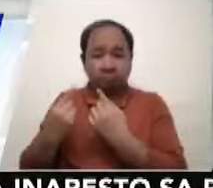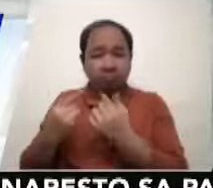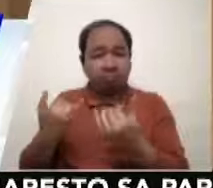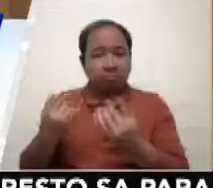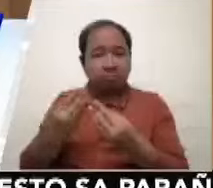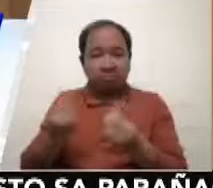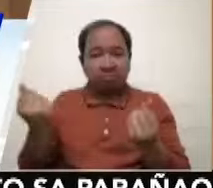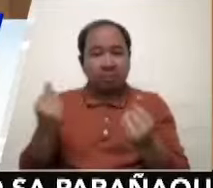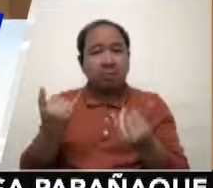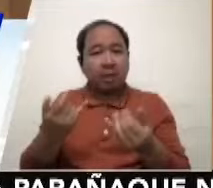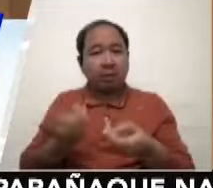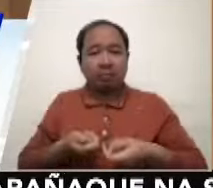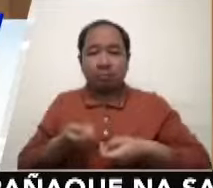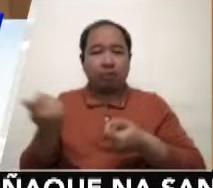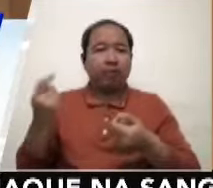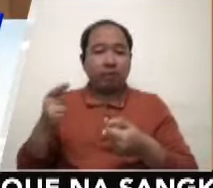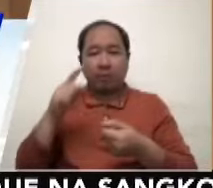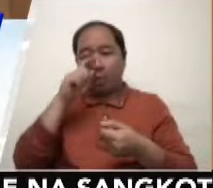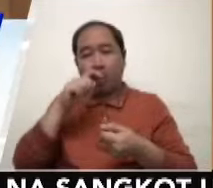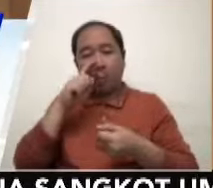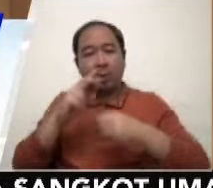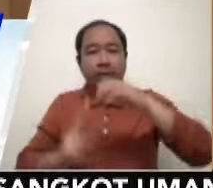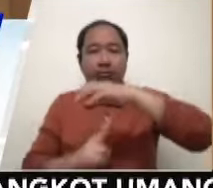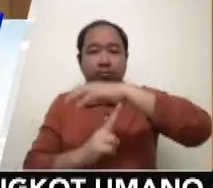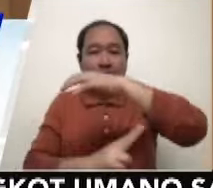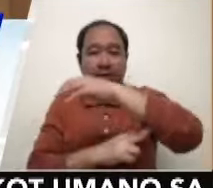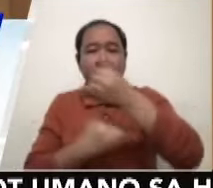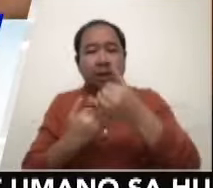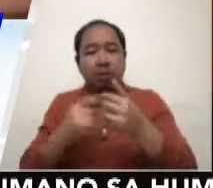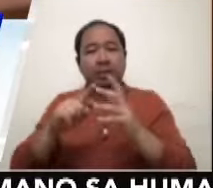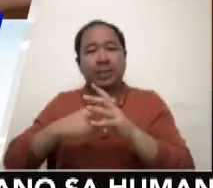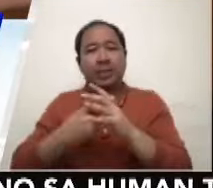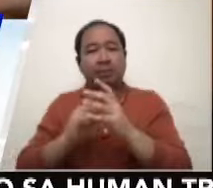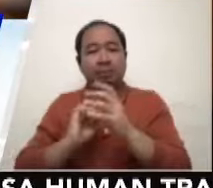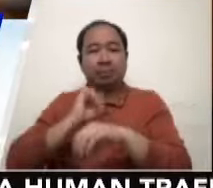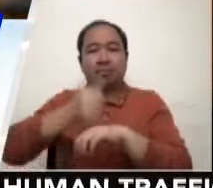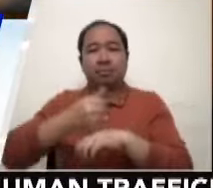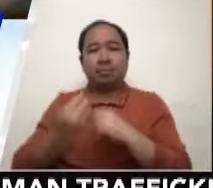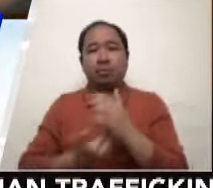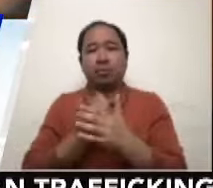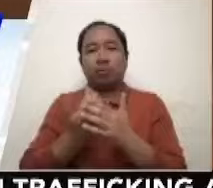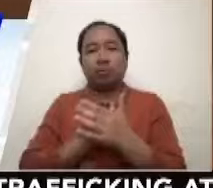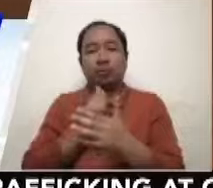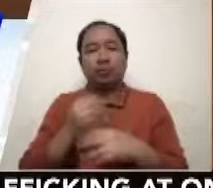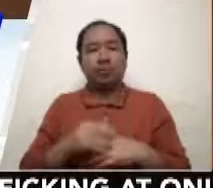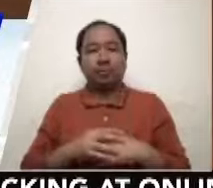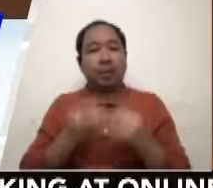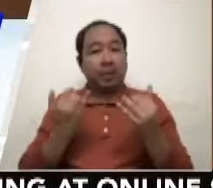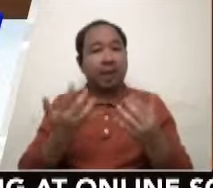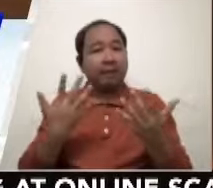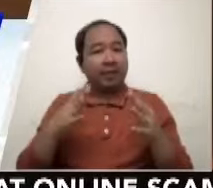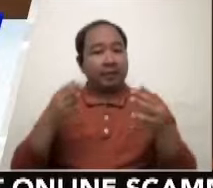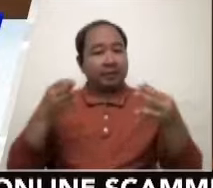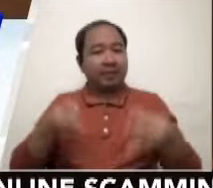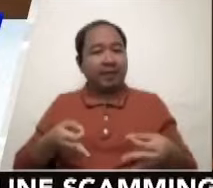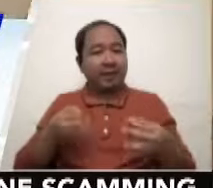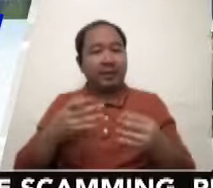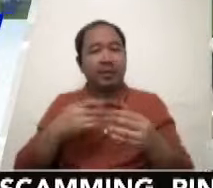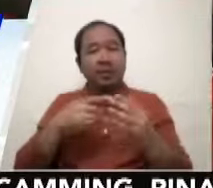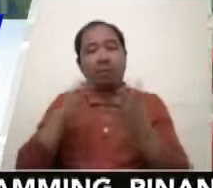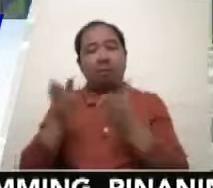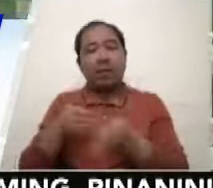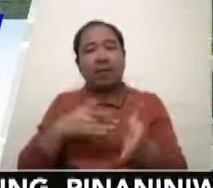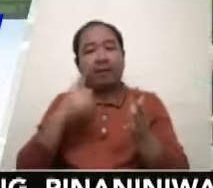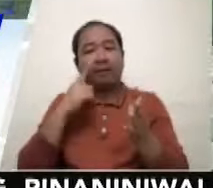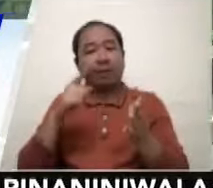po yung existing footbridge at sinisimulan na po itong gawin uli. Sa ngayon ay naisapinal na ang plano para sa gagawing